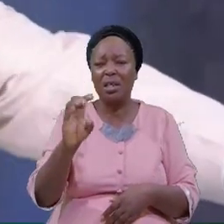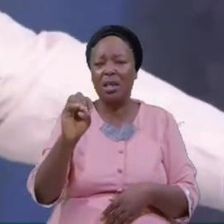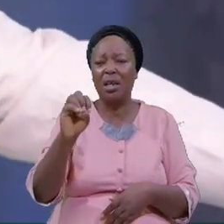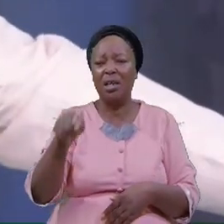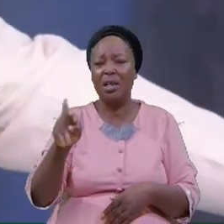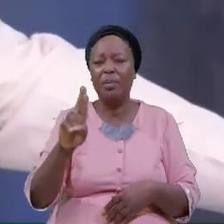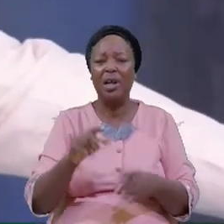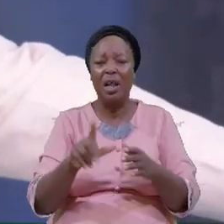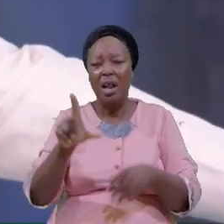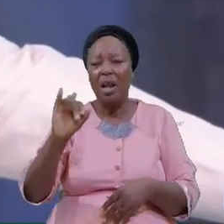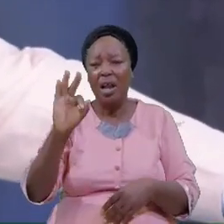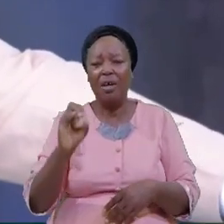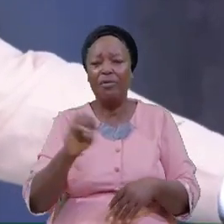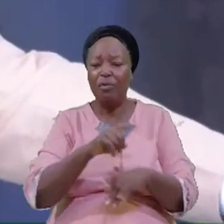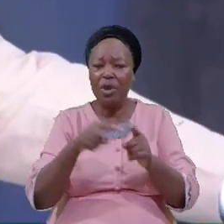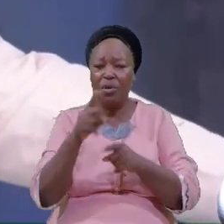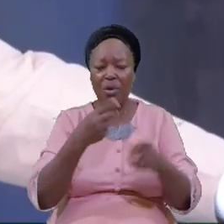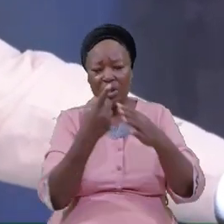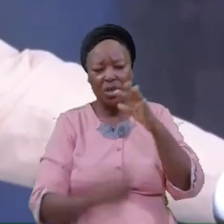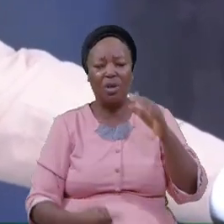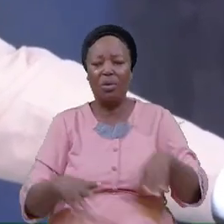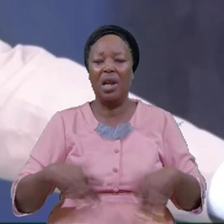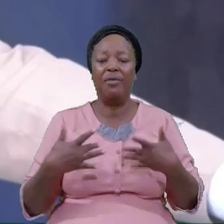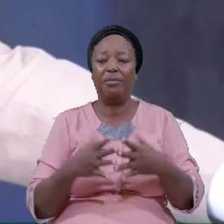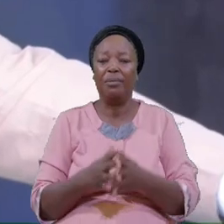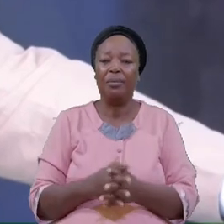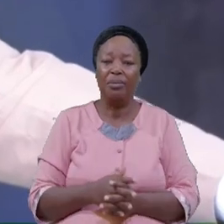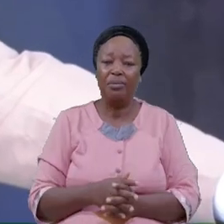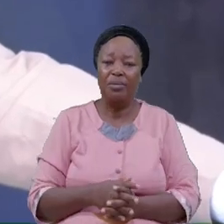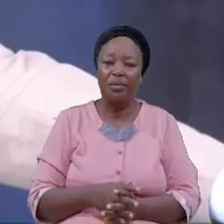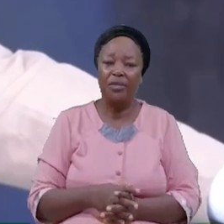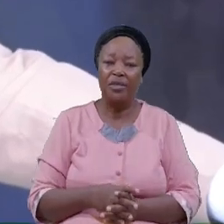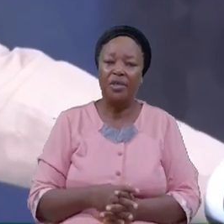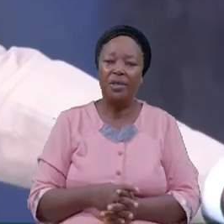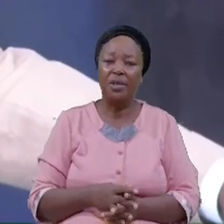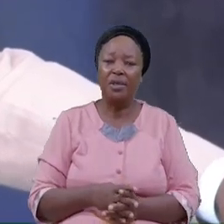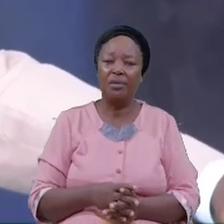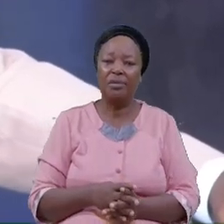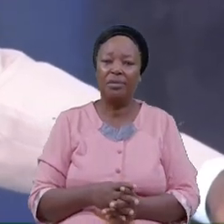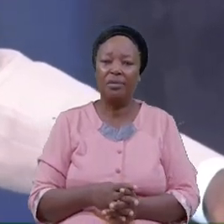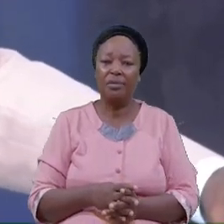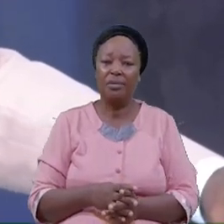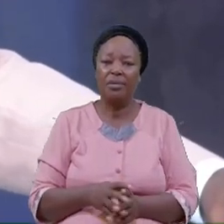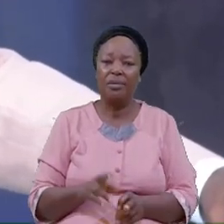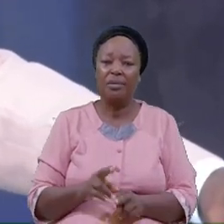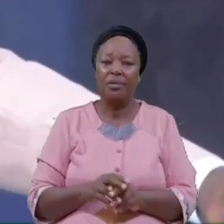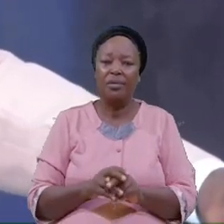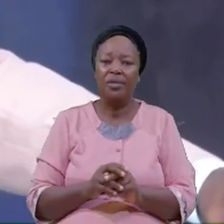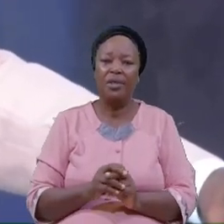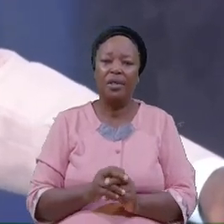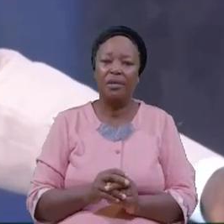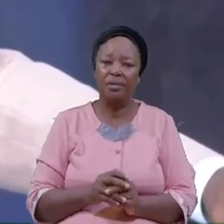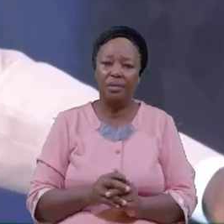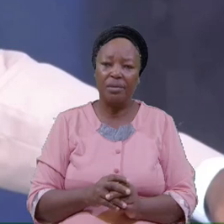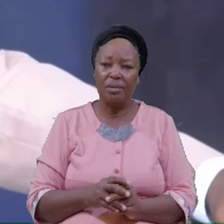ordinaire, vivent de façon ordinaire, ils font ce que les autres font. Ils ne savent pas qu'ils ont les précieuses et les grandes promesses. Et même parfois, il y en a même de la vie profonde. Et quand vous les